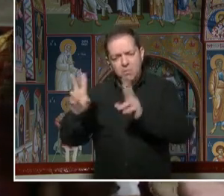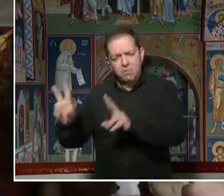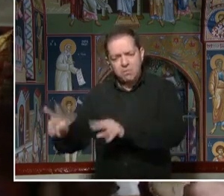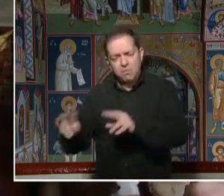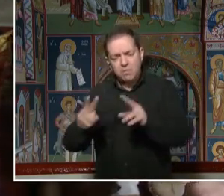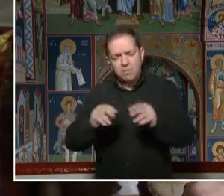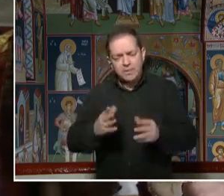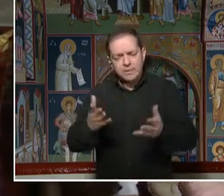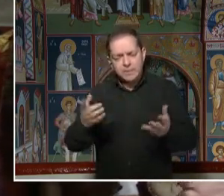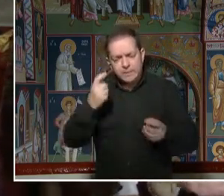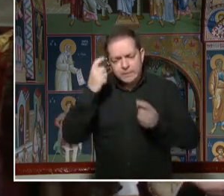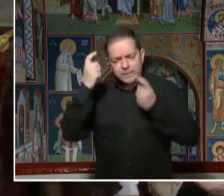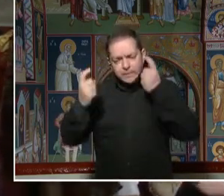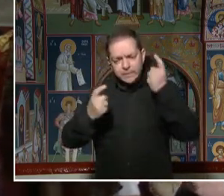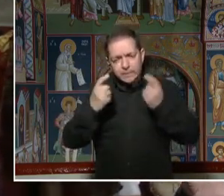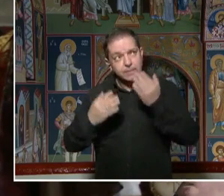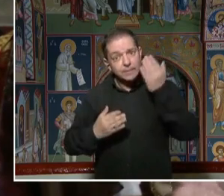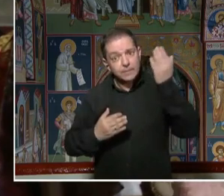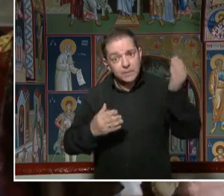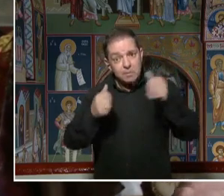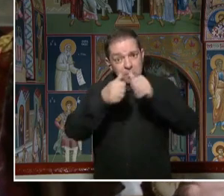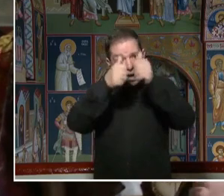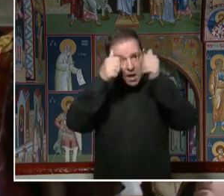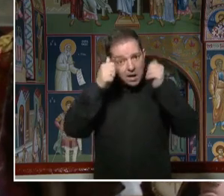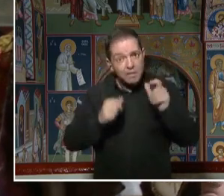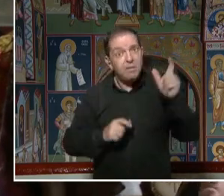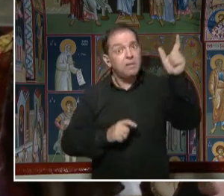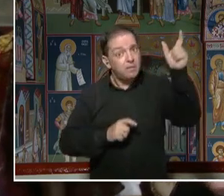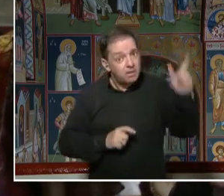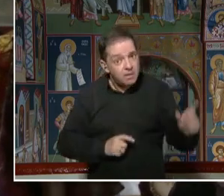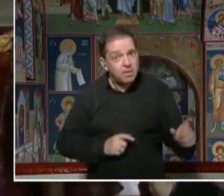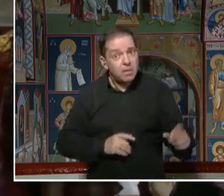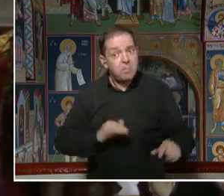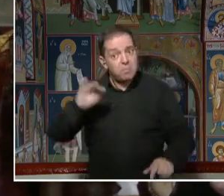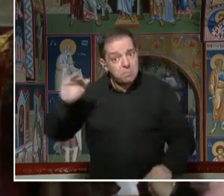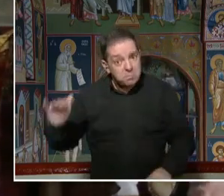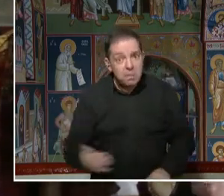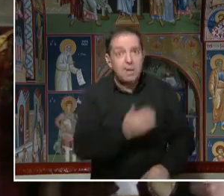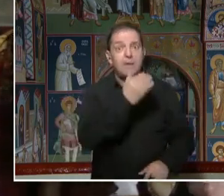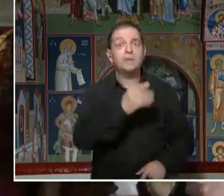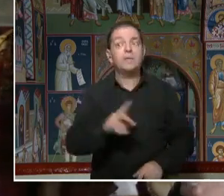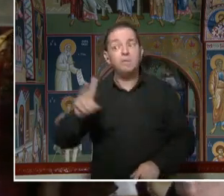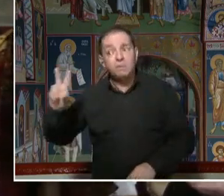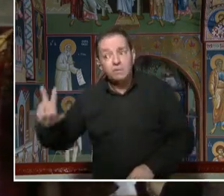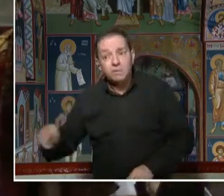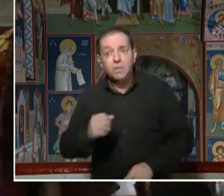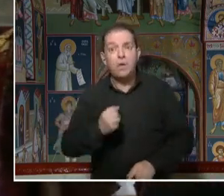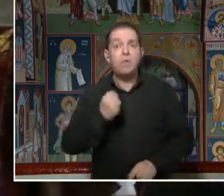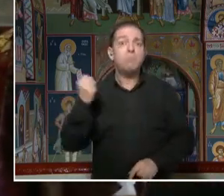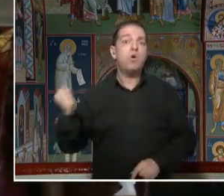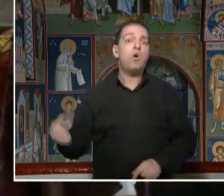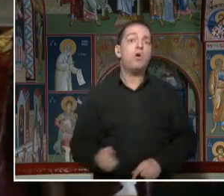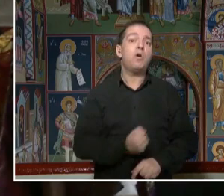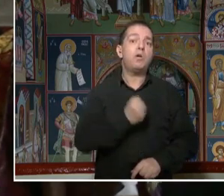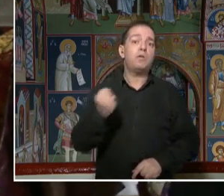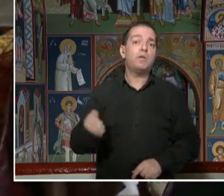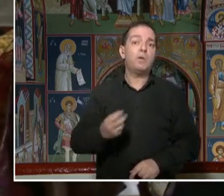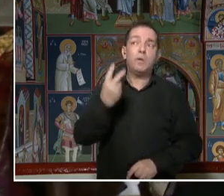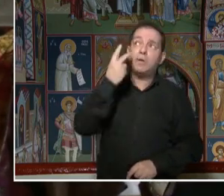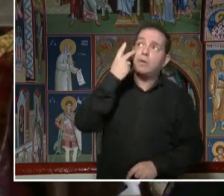Παναγία βίωσε εντονότερο πόνο βλέποντας τον Υιόν της πάνω στο